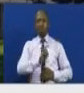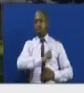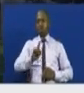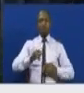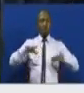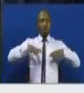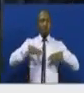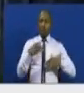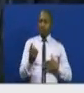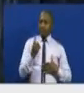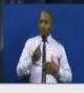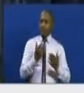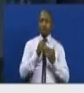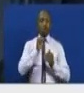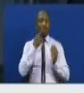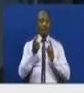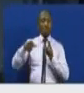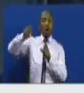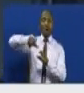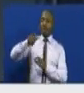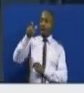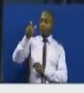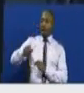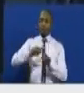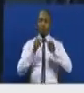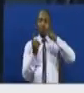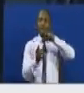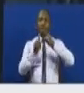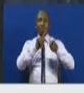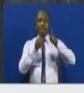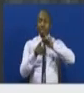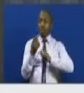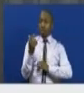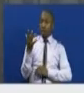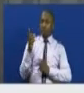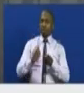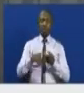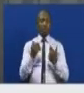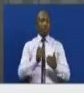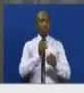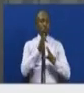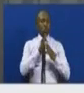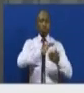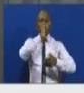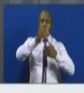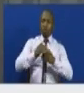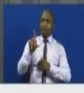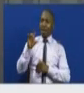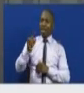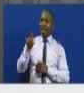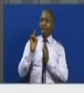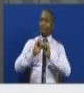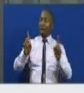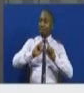maana limekuja na mpango huo wa kuongeza wachezaji wa kufanyia mabadiliko. Kuhusu kurejea kwa ligi mbalimbali duniani,